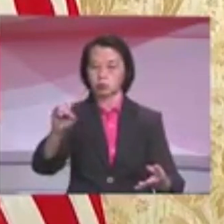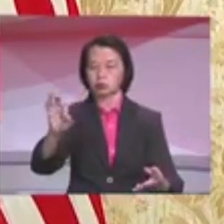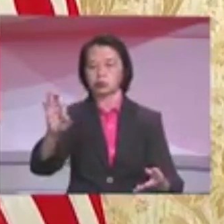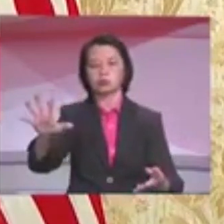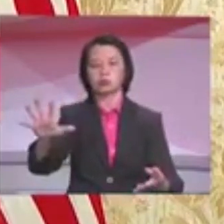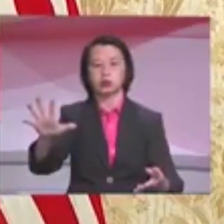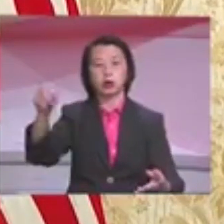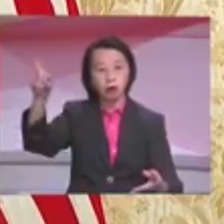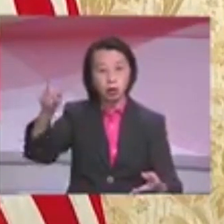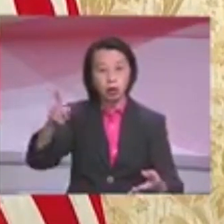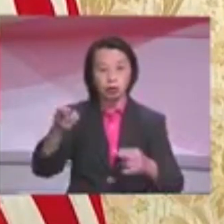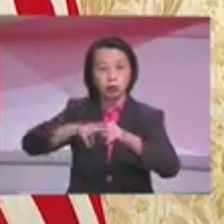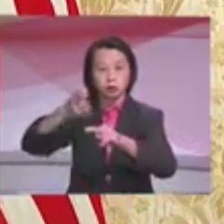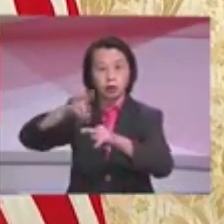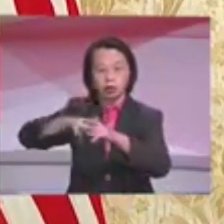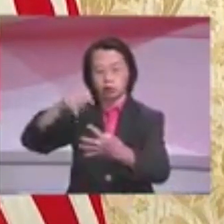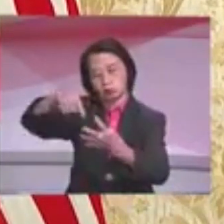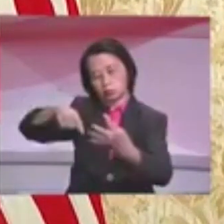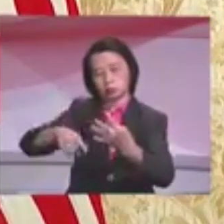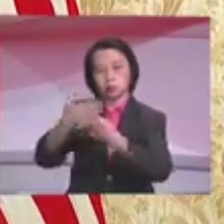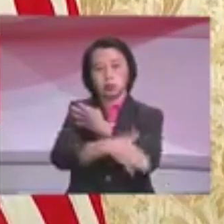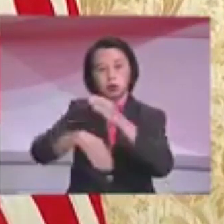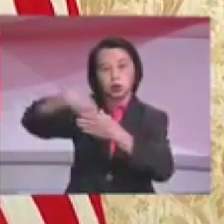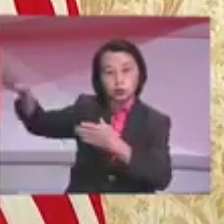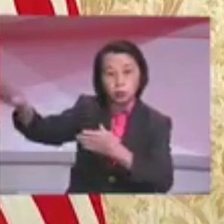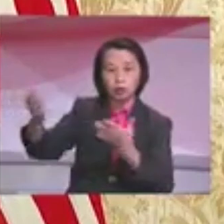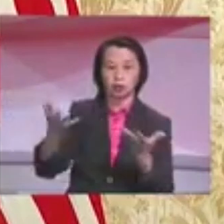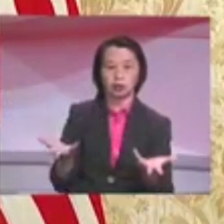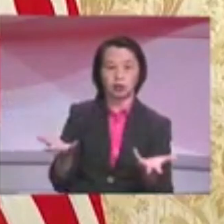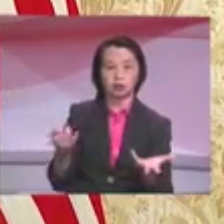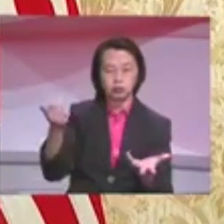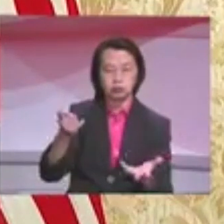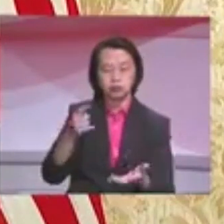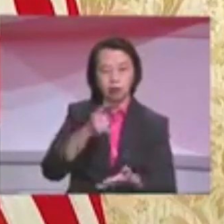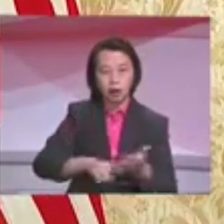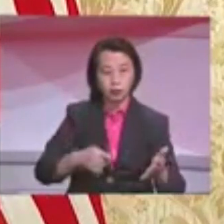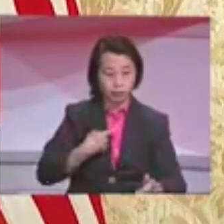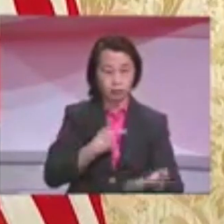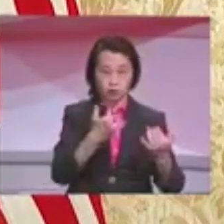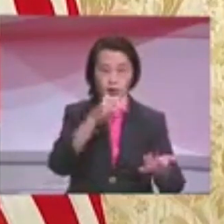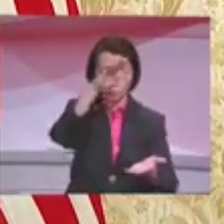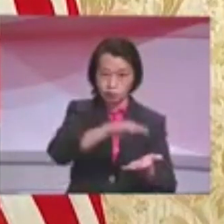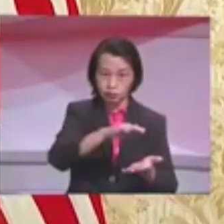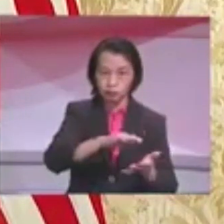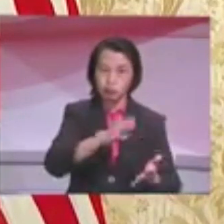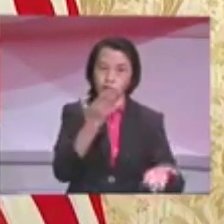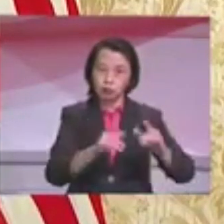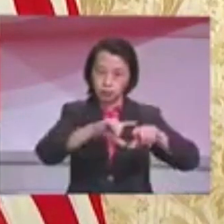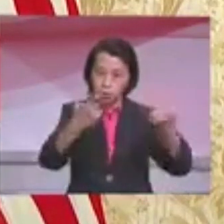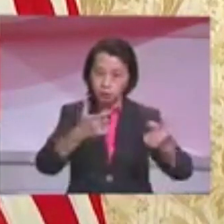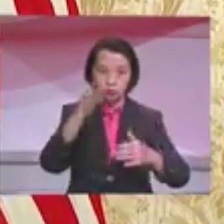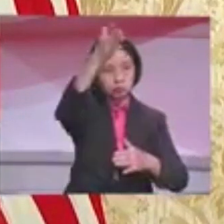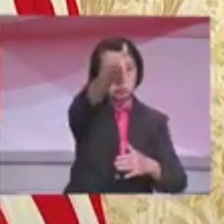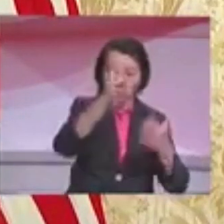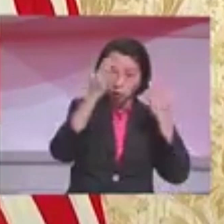10,895 kes. Ini bermakna apa yang kita rasai hari ini mungkin berbeza di masa-masa